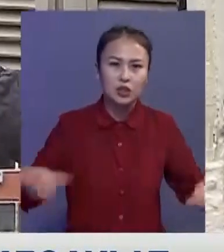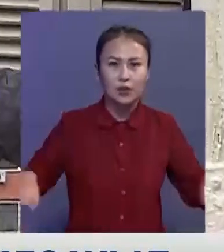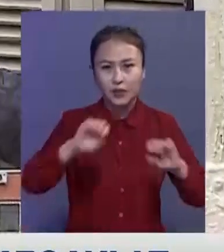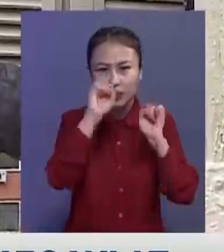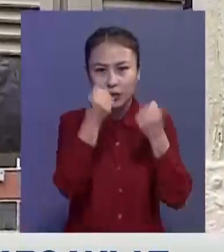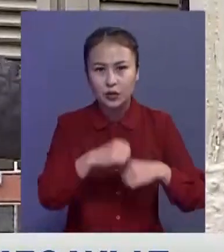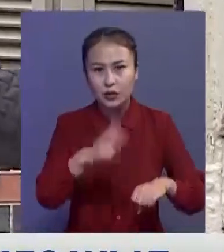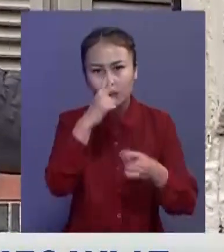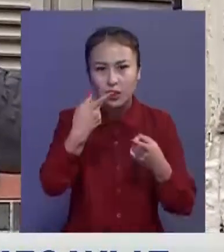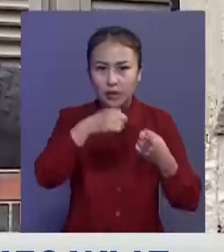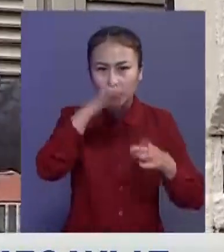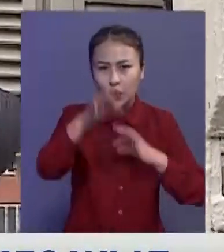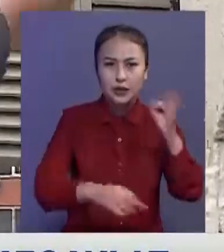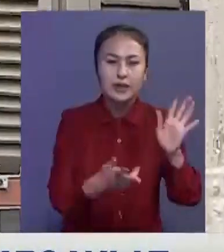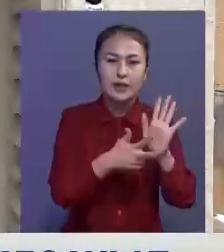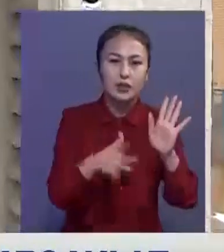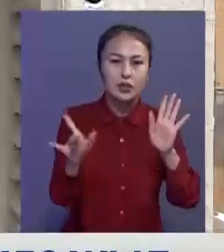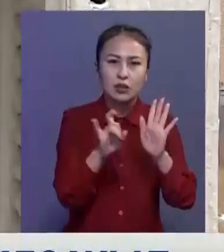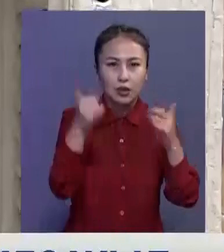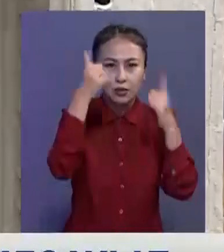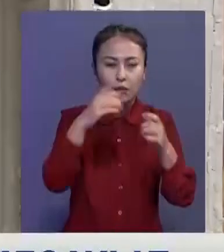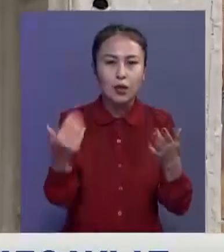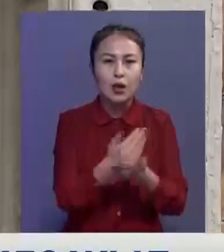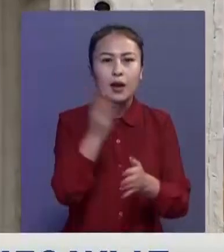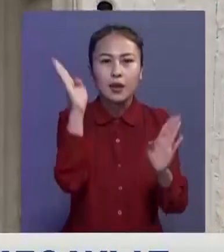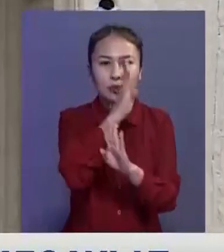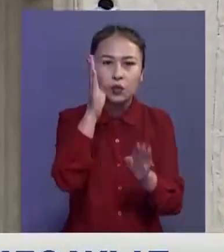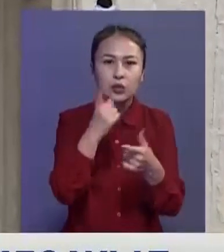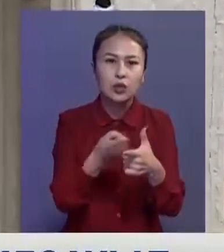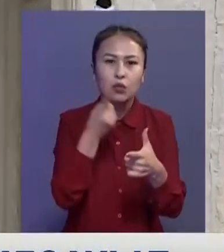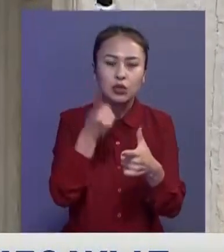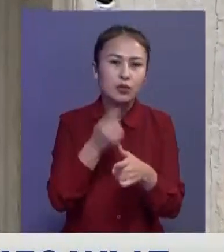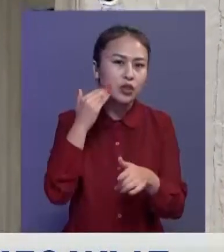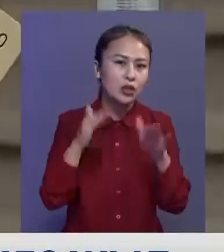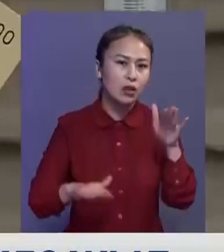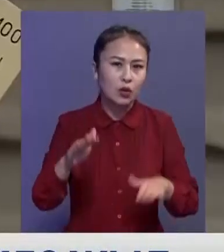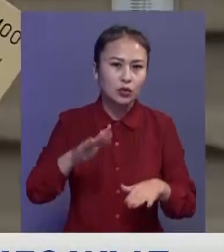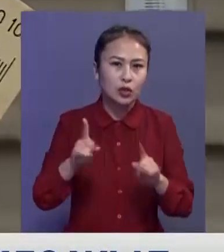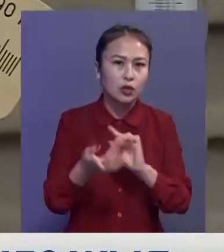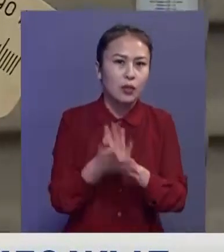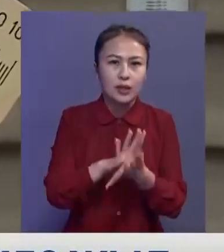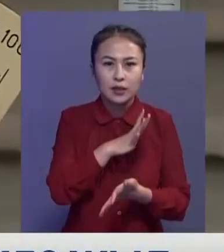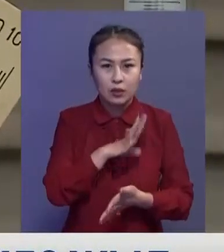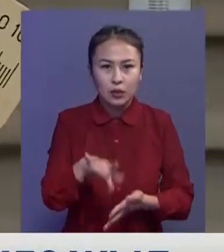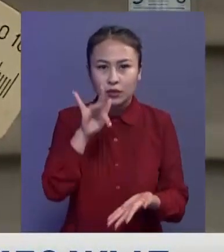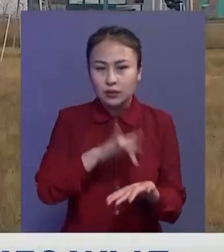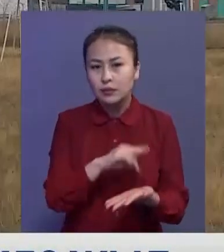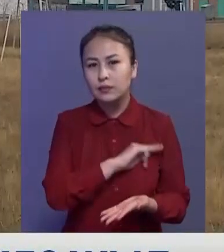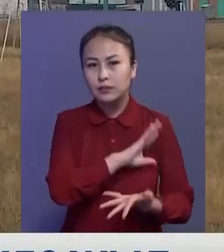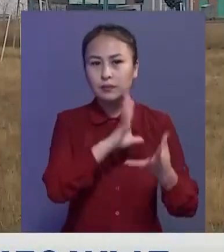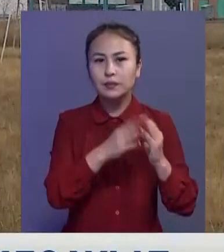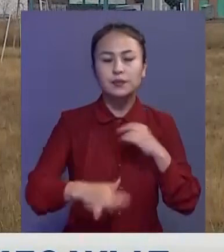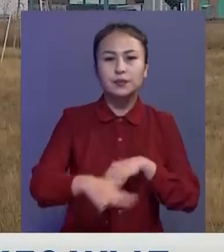желдің жылдамдығына қатысты көрсеткіштер тәулігіне 8 рет жаңаланады. Бұл Қазгидромет өкілдері болжамнан жаңылмау үшін керек, дейді орталық